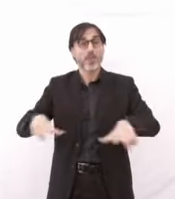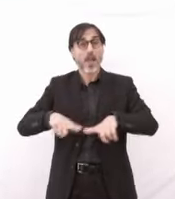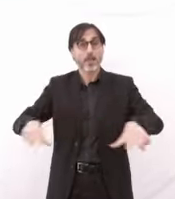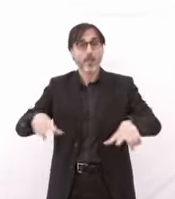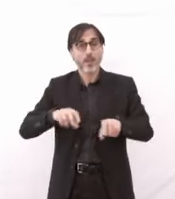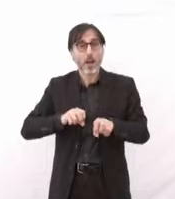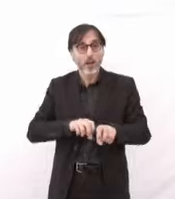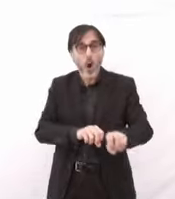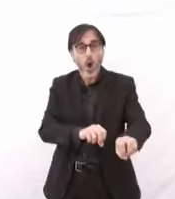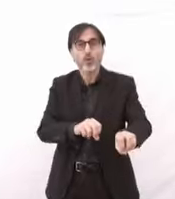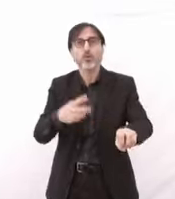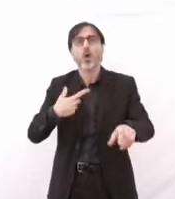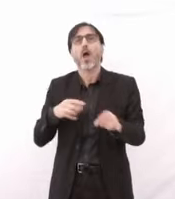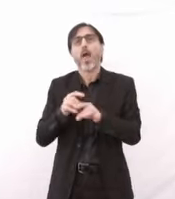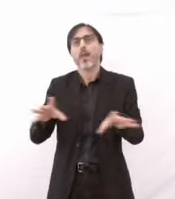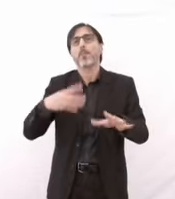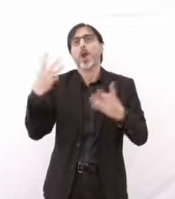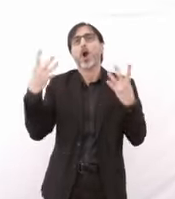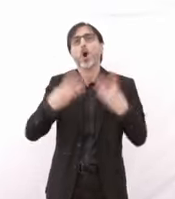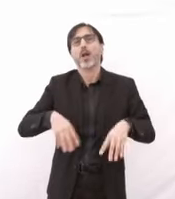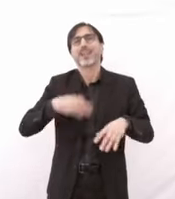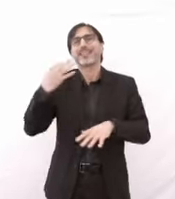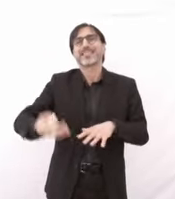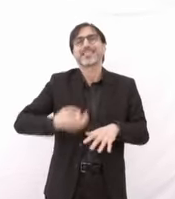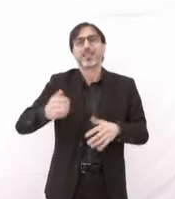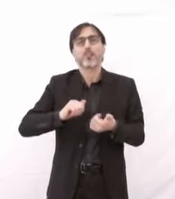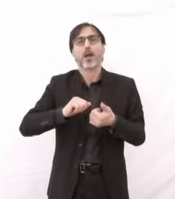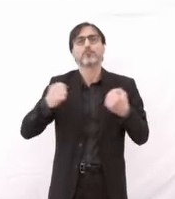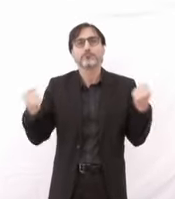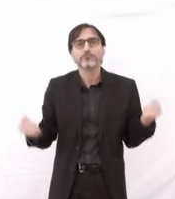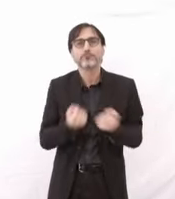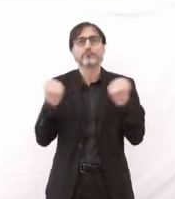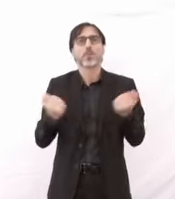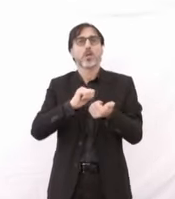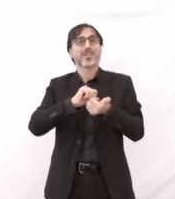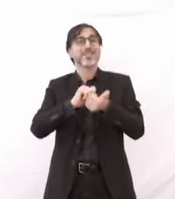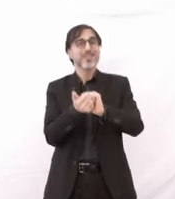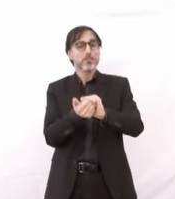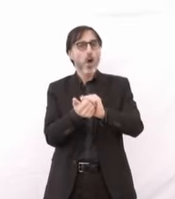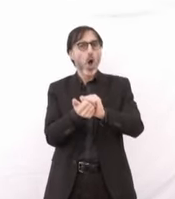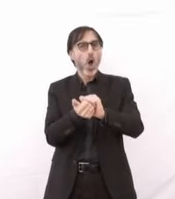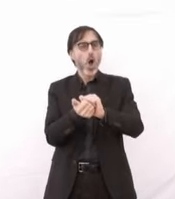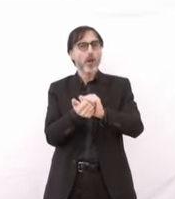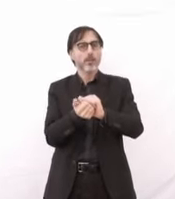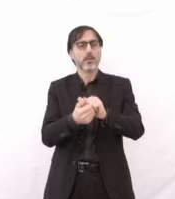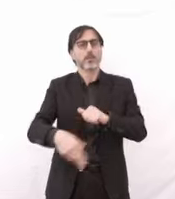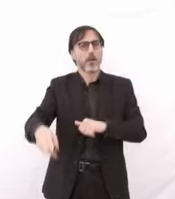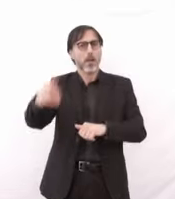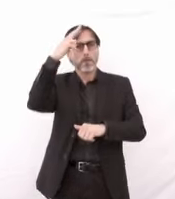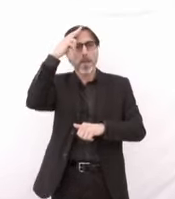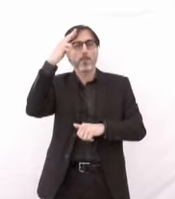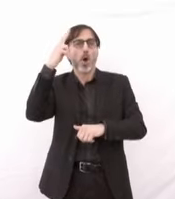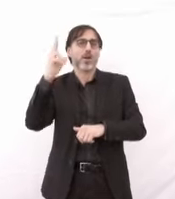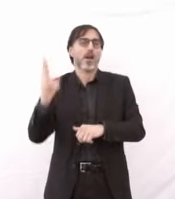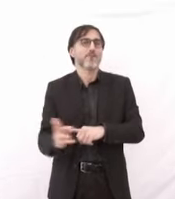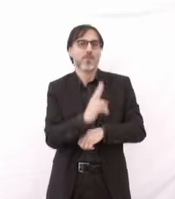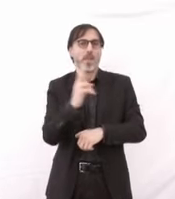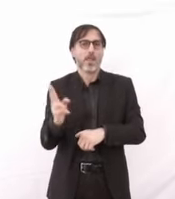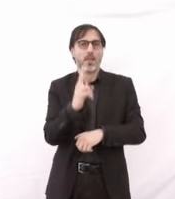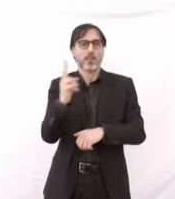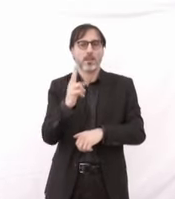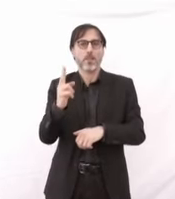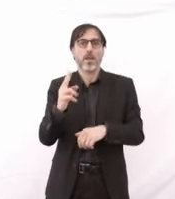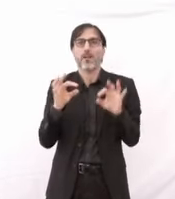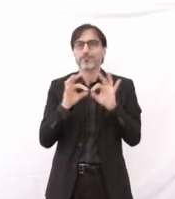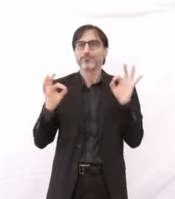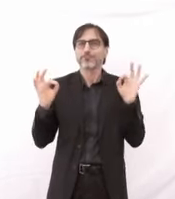ogni anno Libera organizza delle iniziative di sport che portano avanti la memoria delle vittime, proprio secondo lo